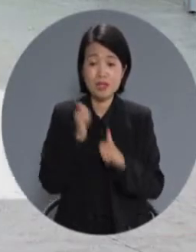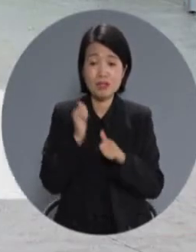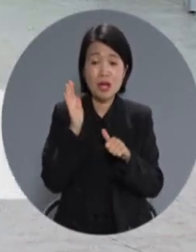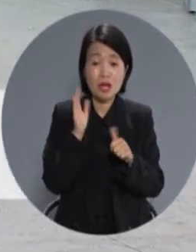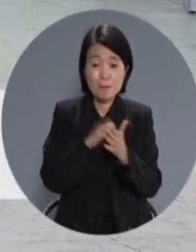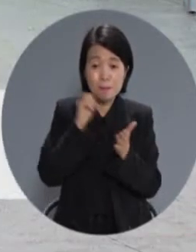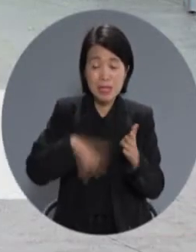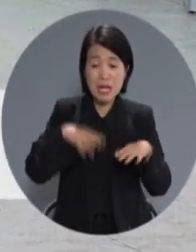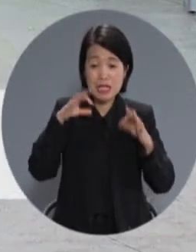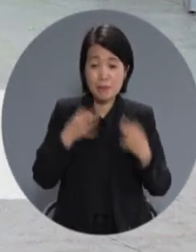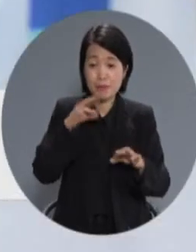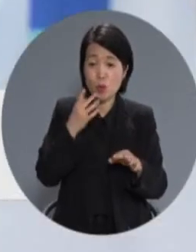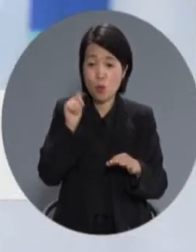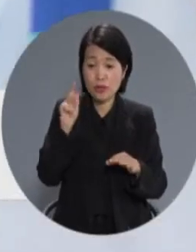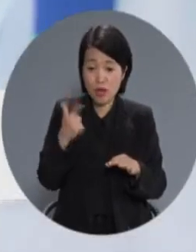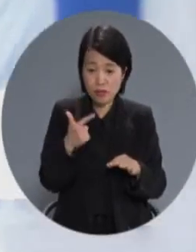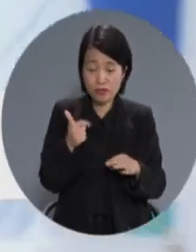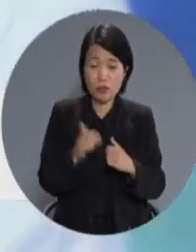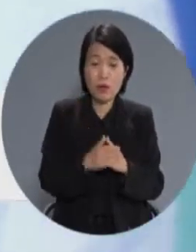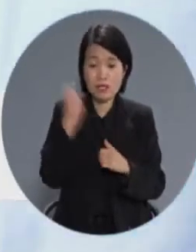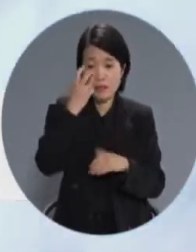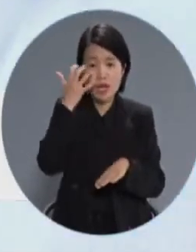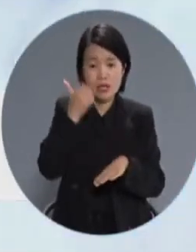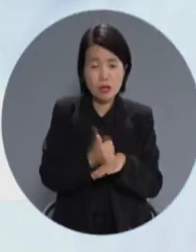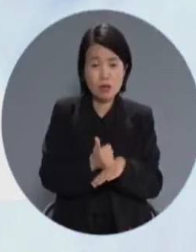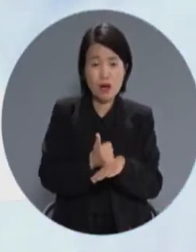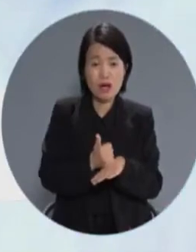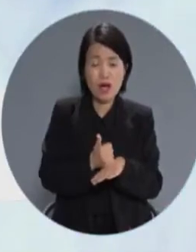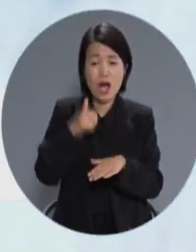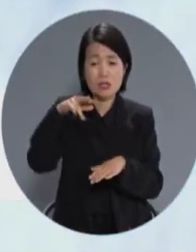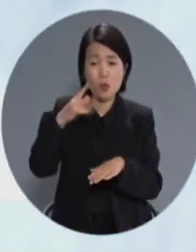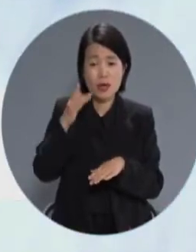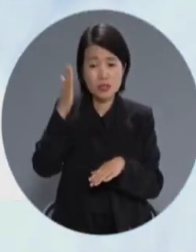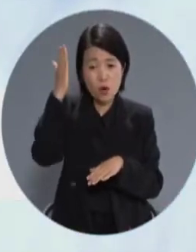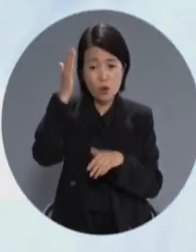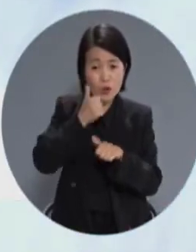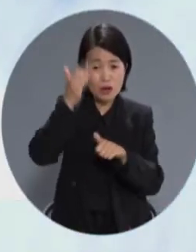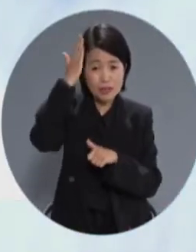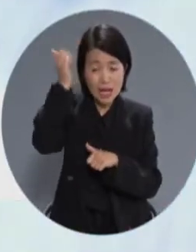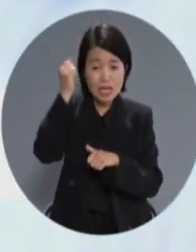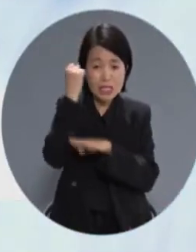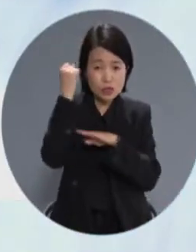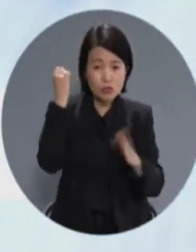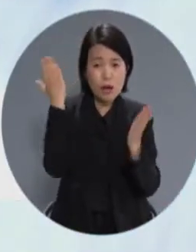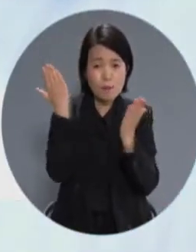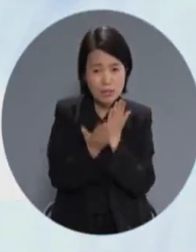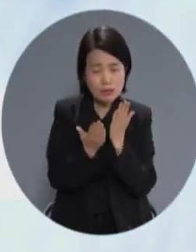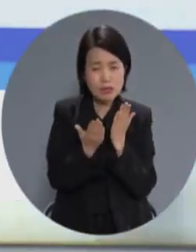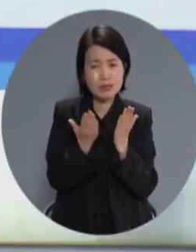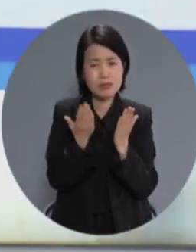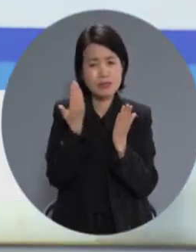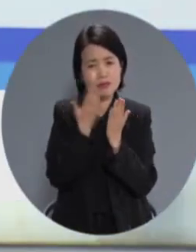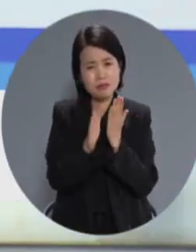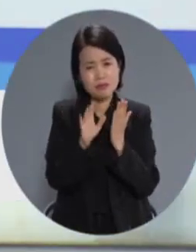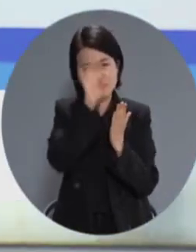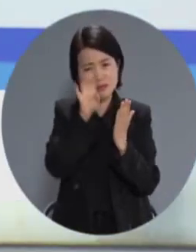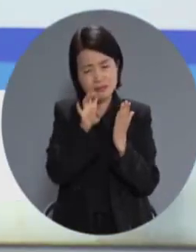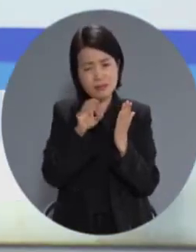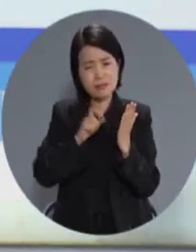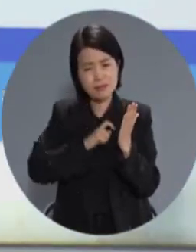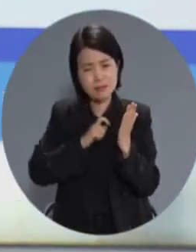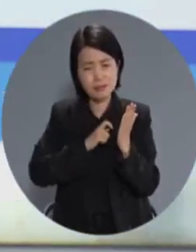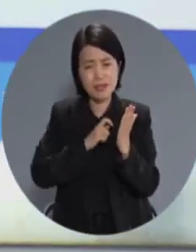배제된 김동연 예비후보도 심사 결과가 소병철 위원장이 내세웠던 기준과 부합하는지 의구심을 감출 수